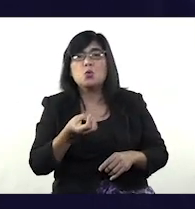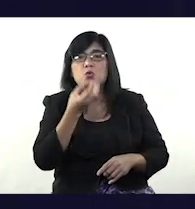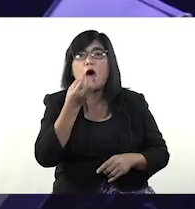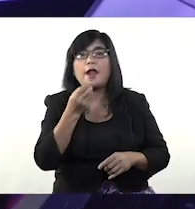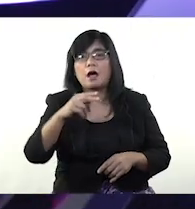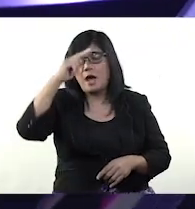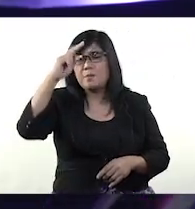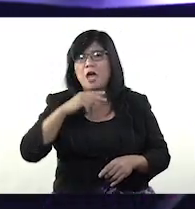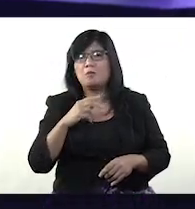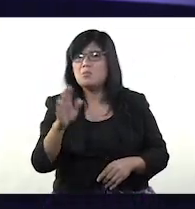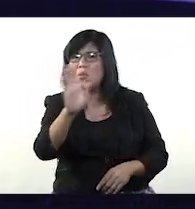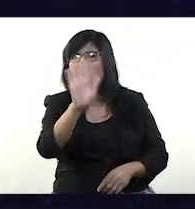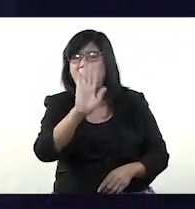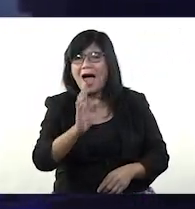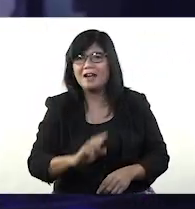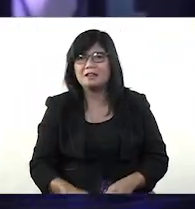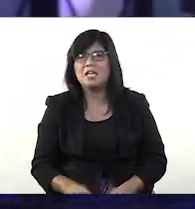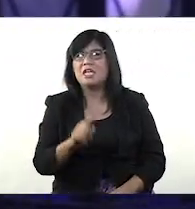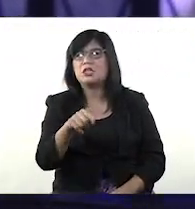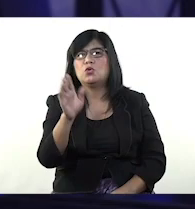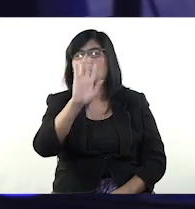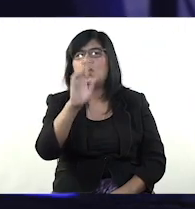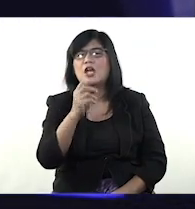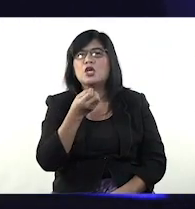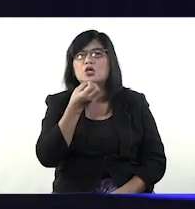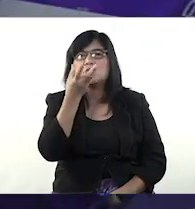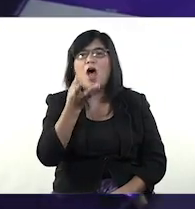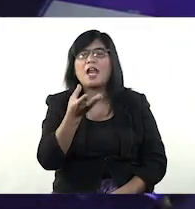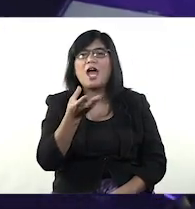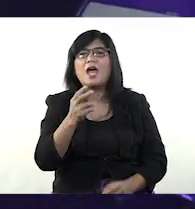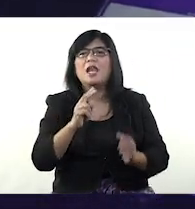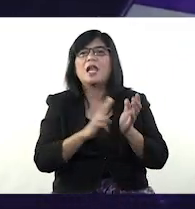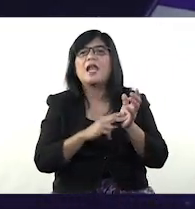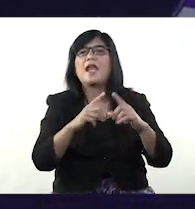lebih kasih dalam Tuhan buat saya itu bukan suara kenabian itu suara keliaran